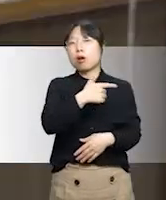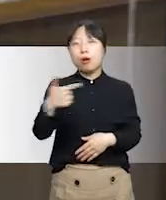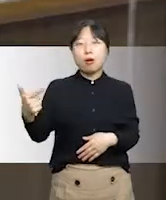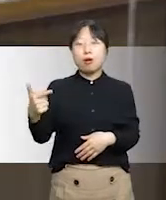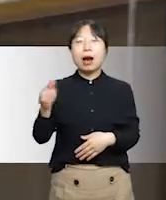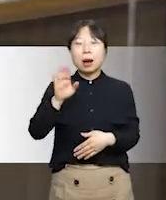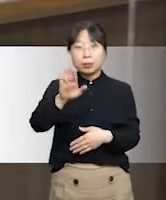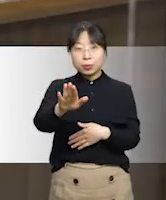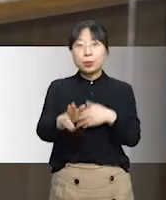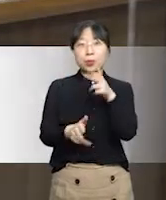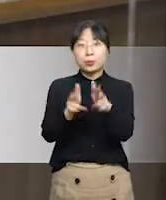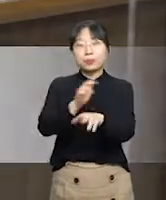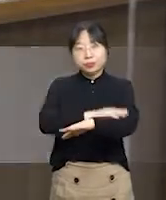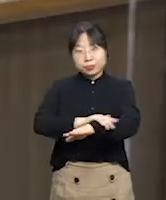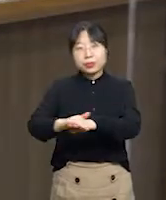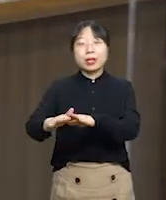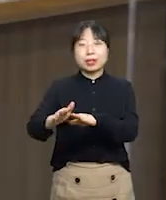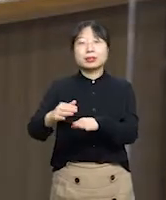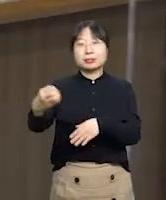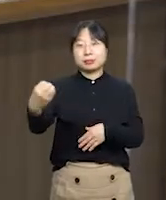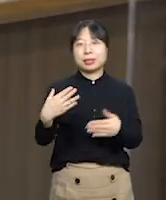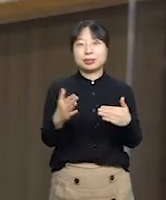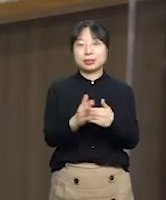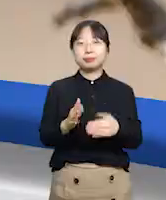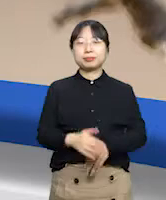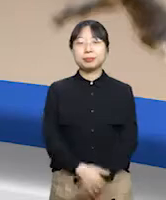정책을 펼쳐나가겠다고 밝혔습니다.